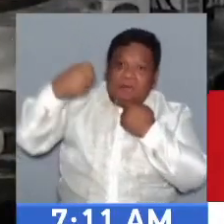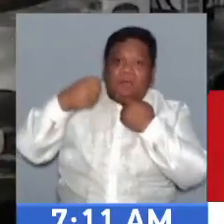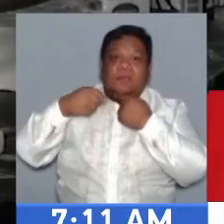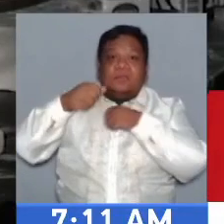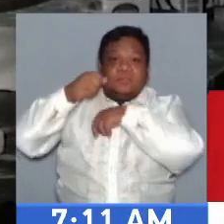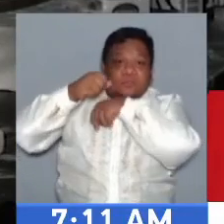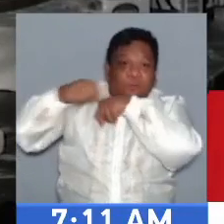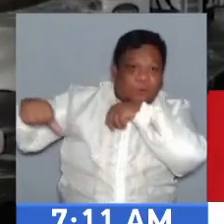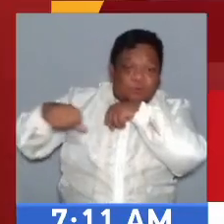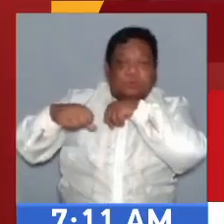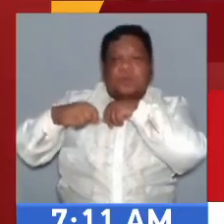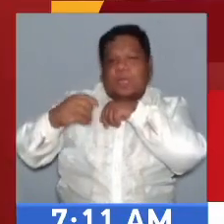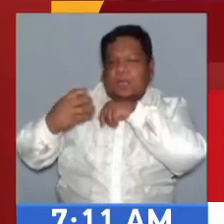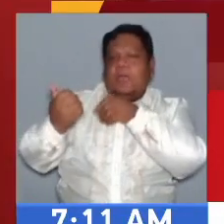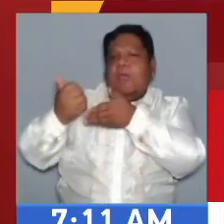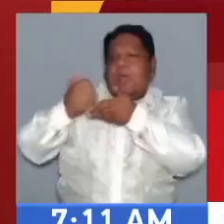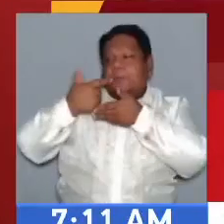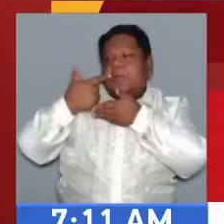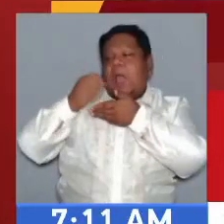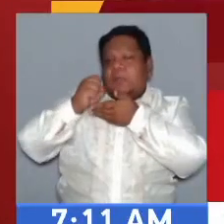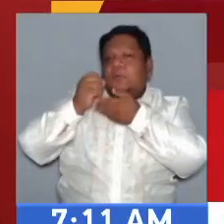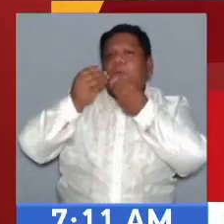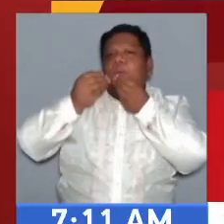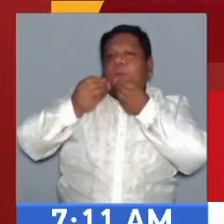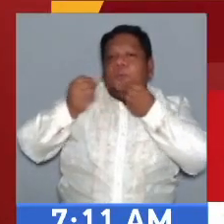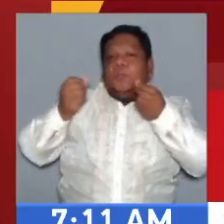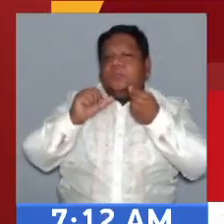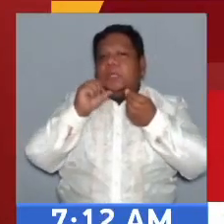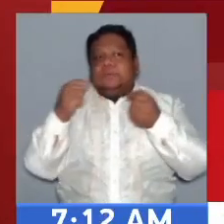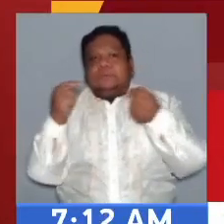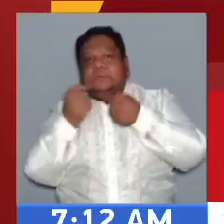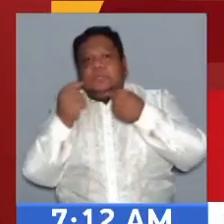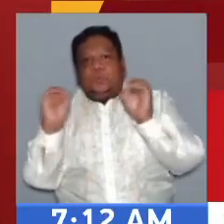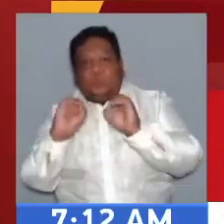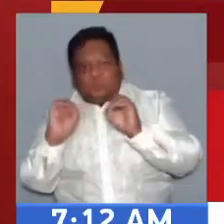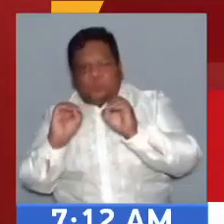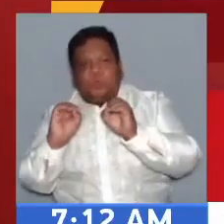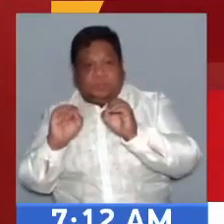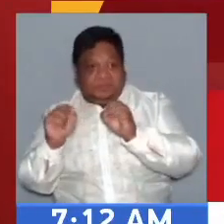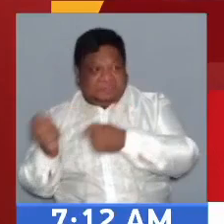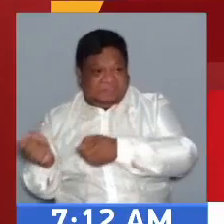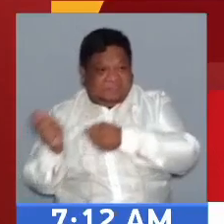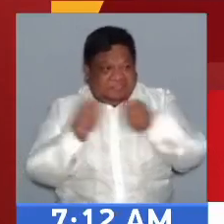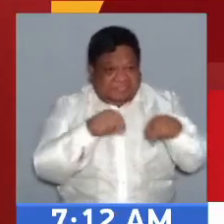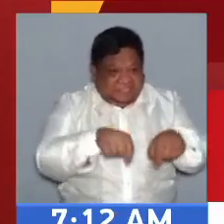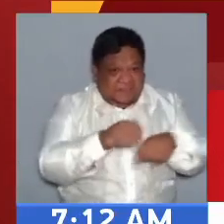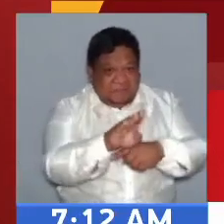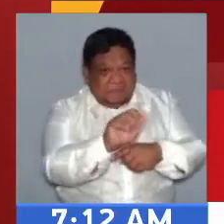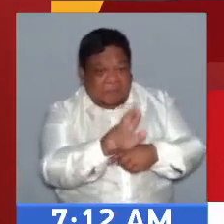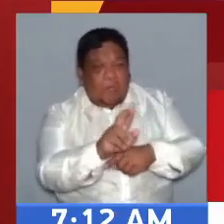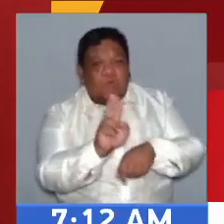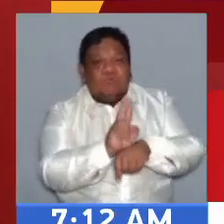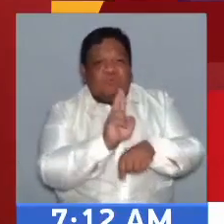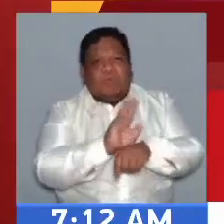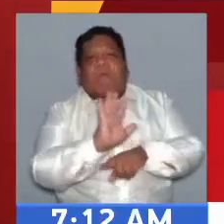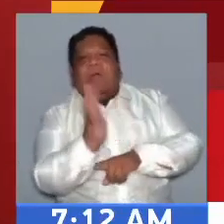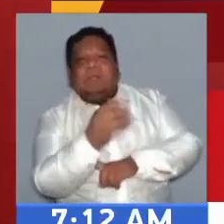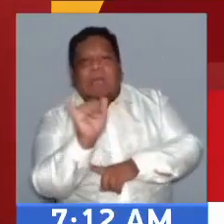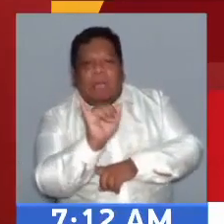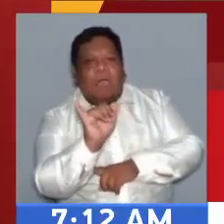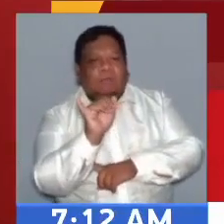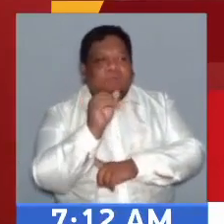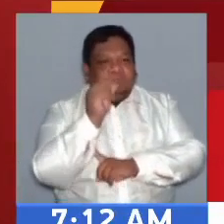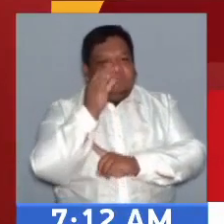to, ginagawa siya as recreational drug. Isa sa mga epekto nito, palaging masaya at tumatawa ang mga